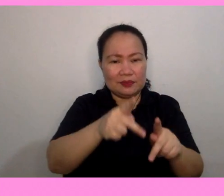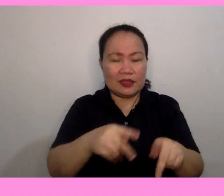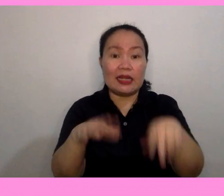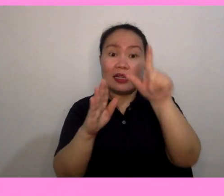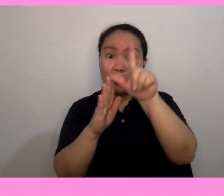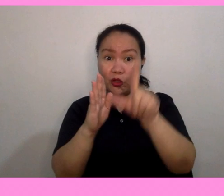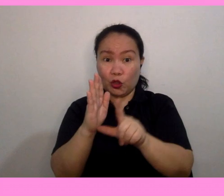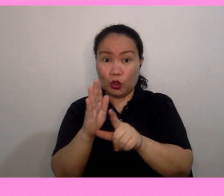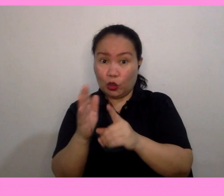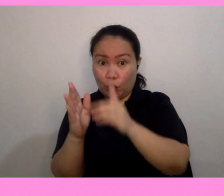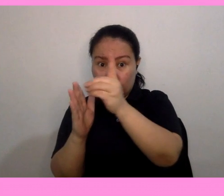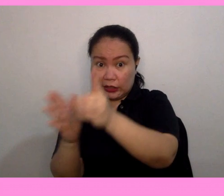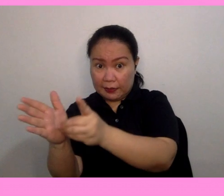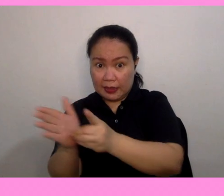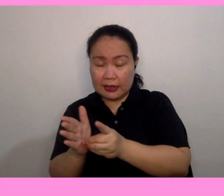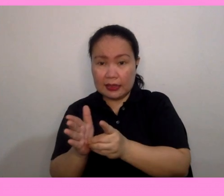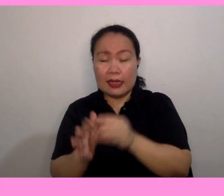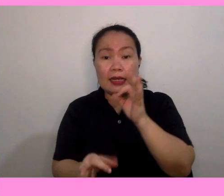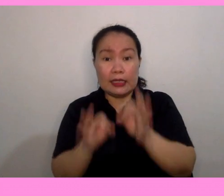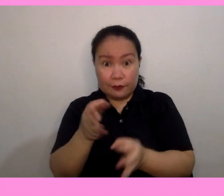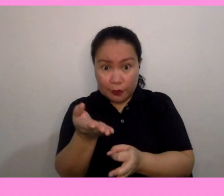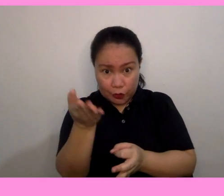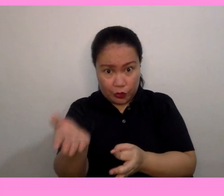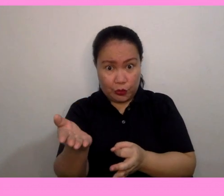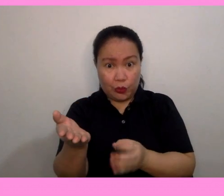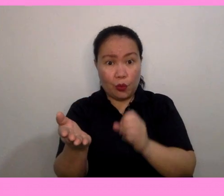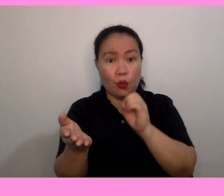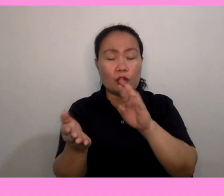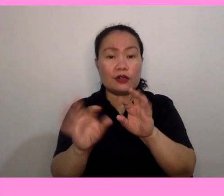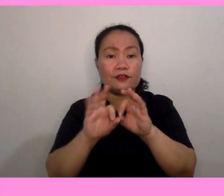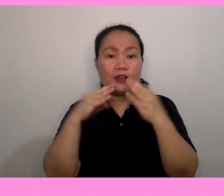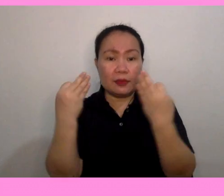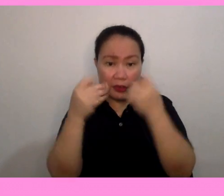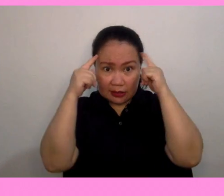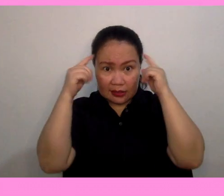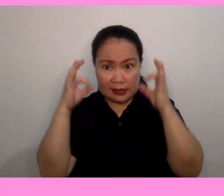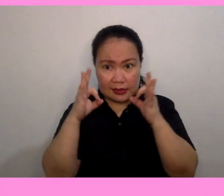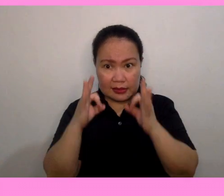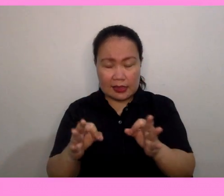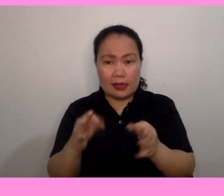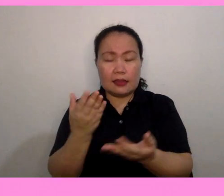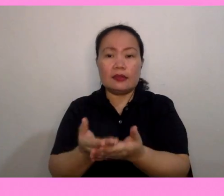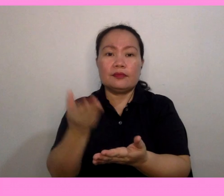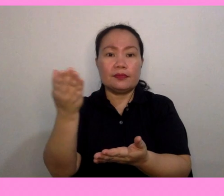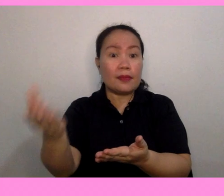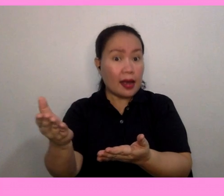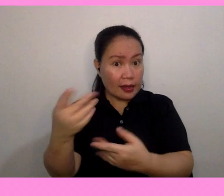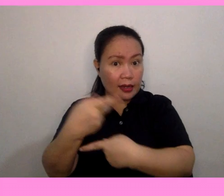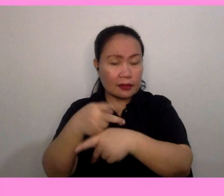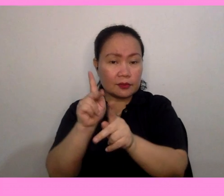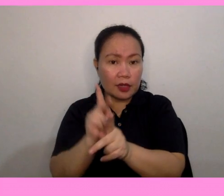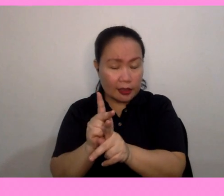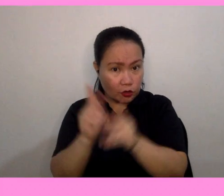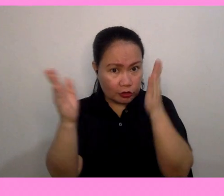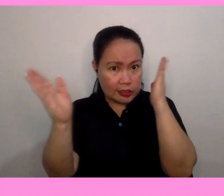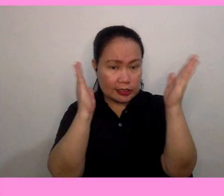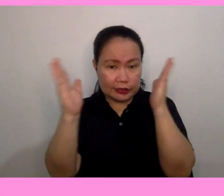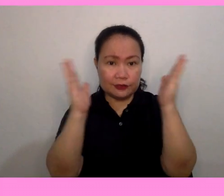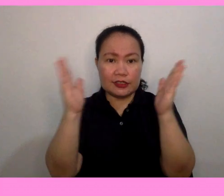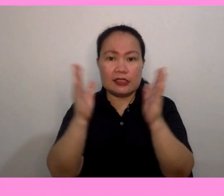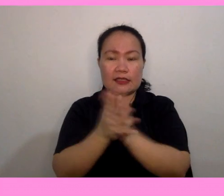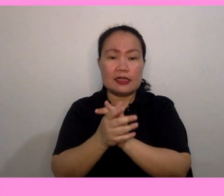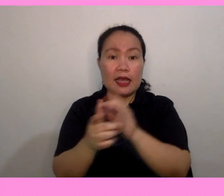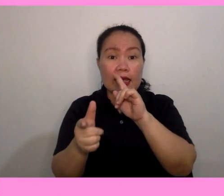batas ng demand, sa tuwing ikaw at iyong pamilya ay magdedesisyon na bumili ng isang produkto o